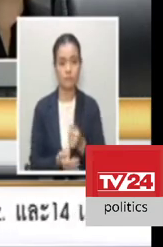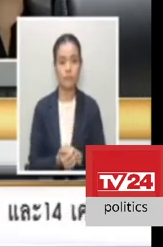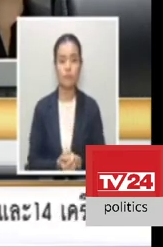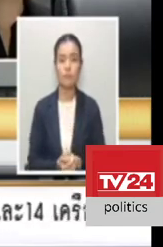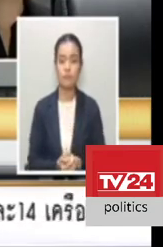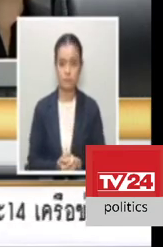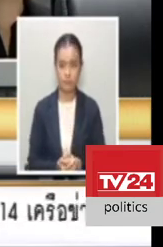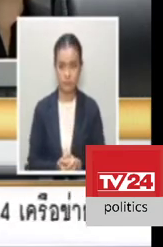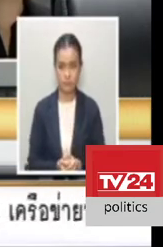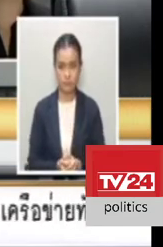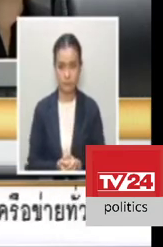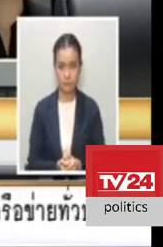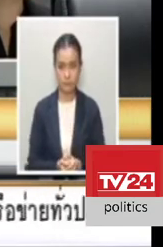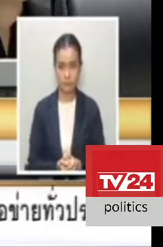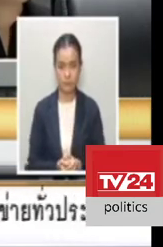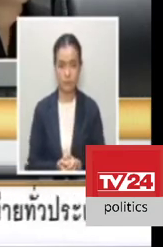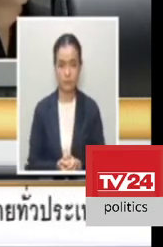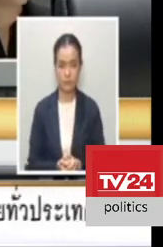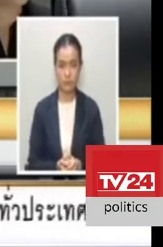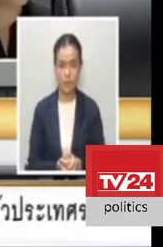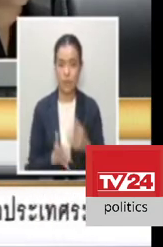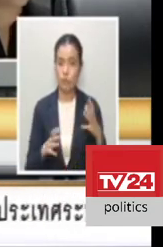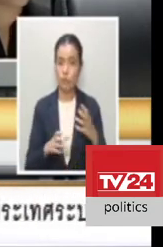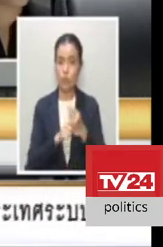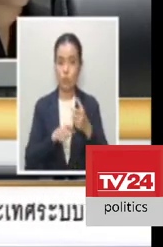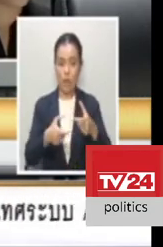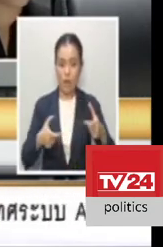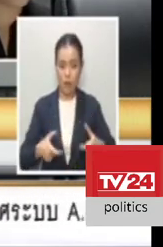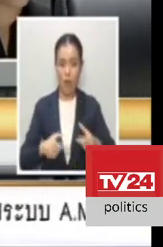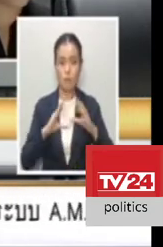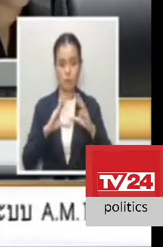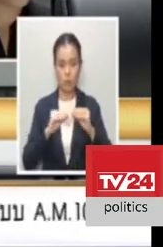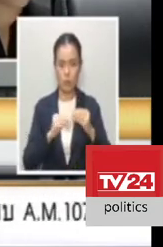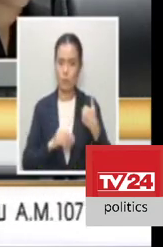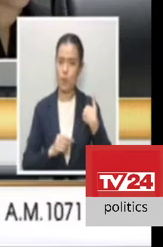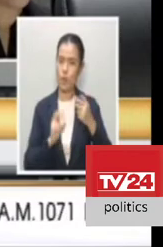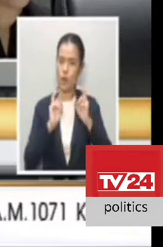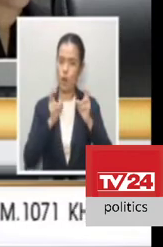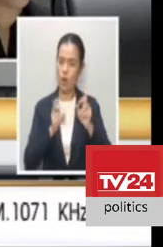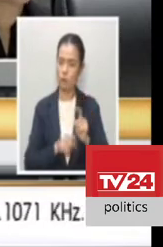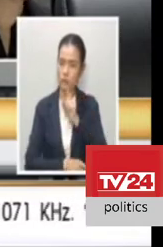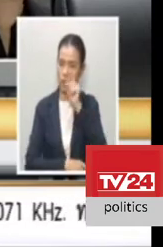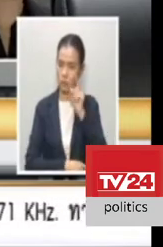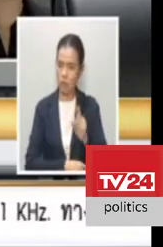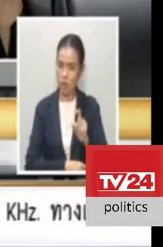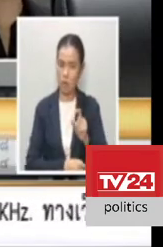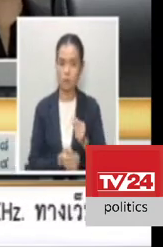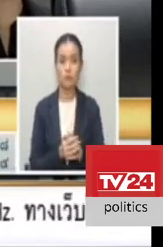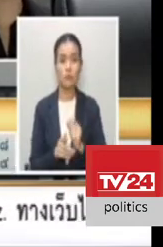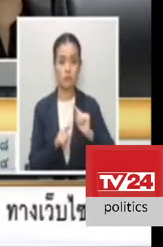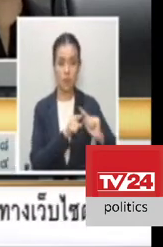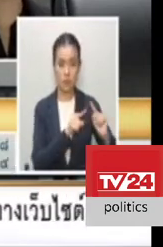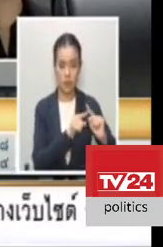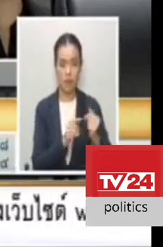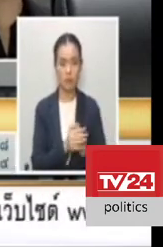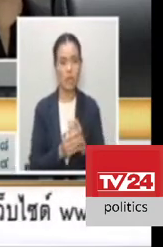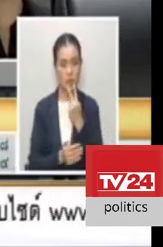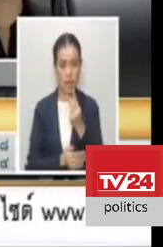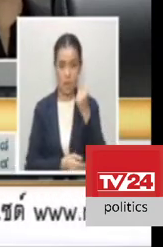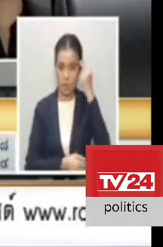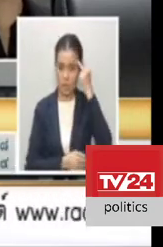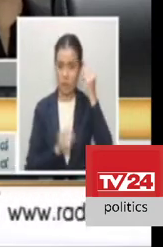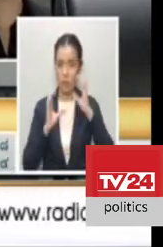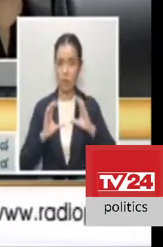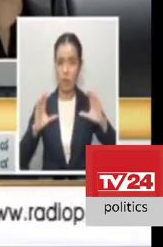ากนี้ค่ะผลการประชุมดิฉันก็มีข้อสังเกตหลายประการที่เห็นว่ารัฐบา